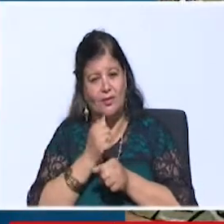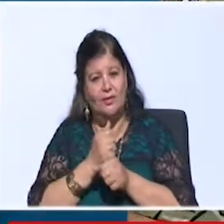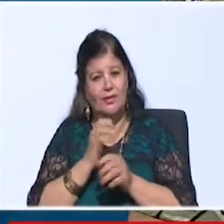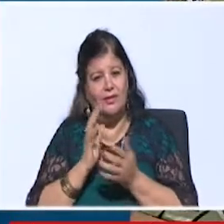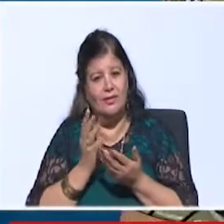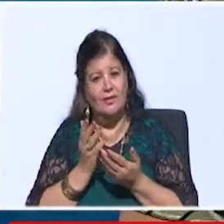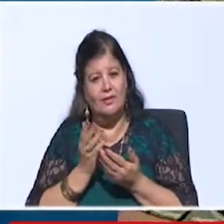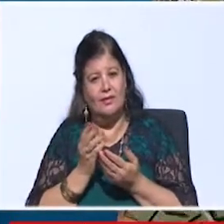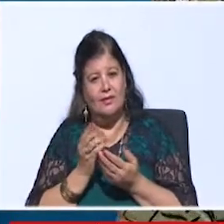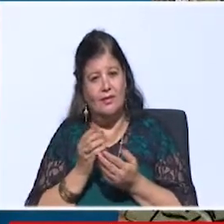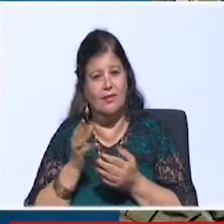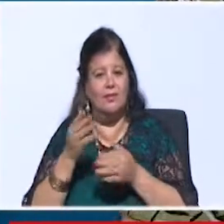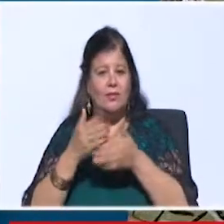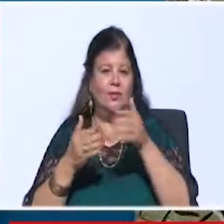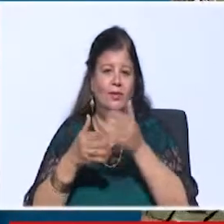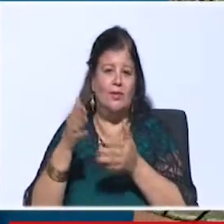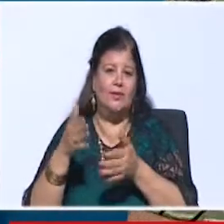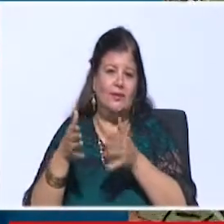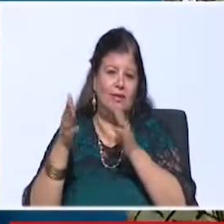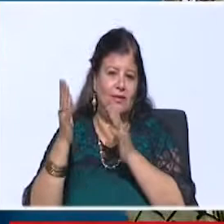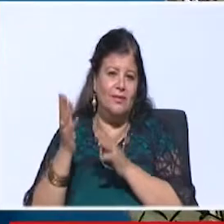يعني ممكن اشتغل في بناء، بشتغل في